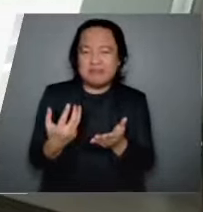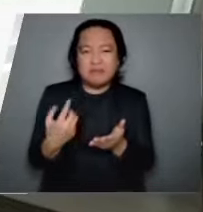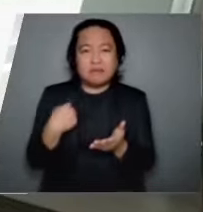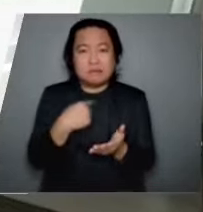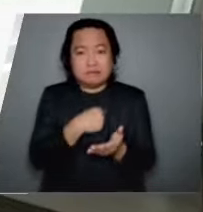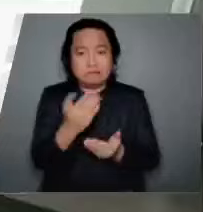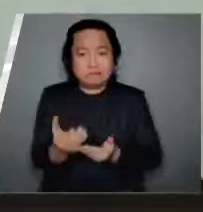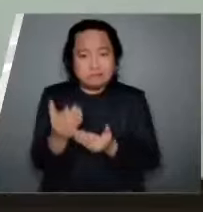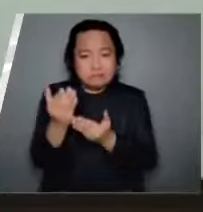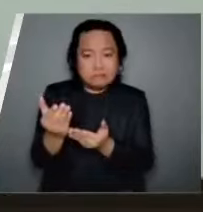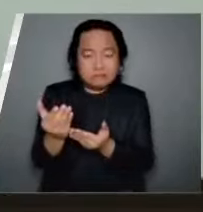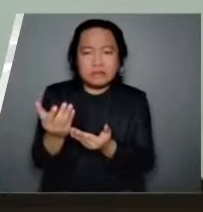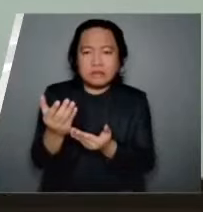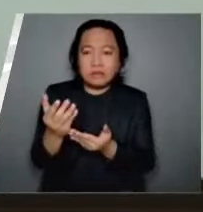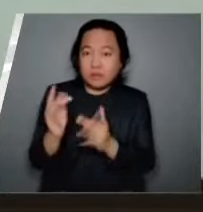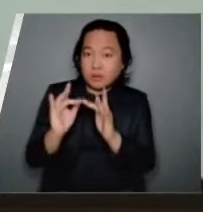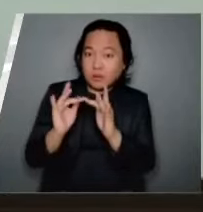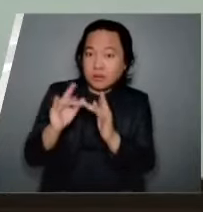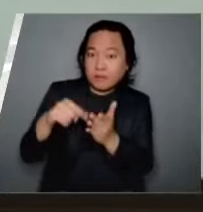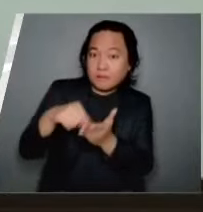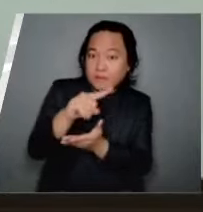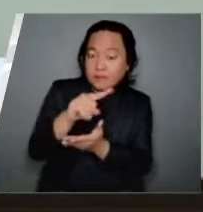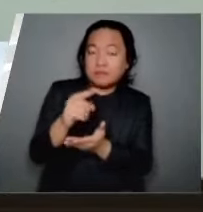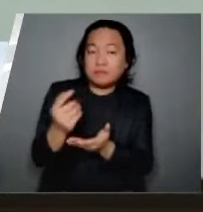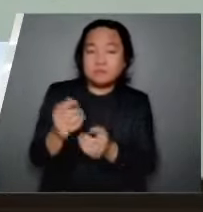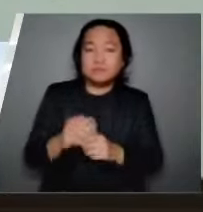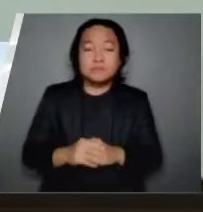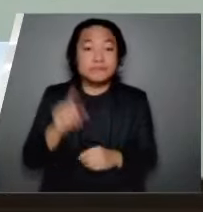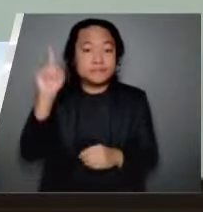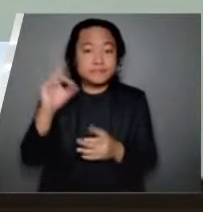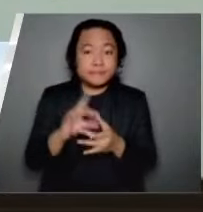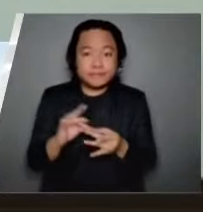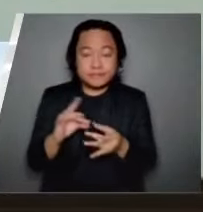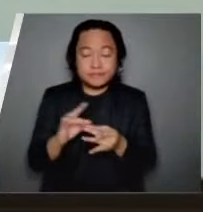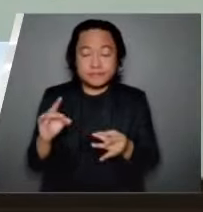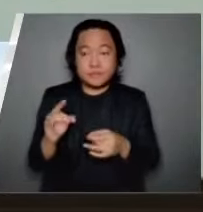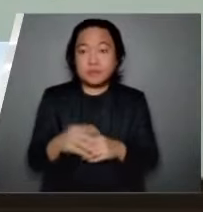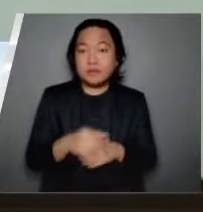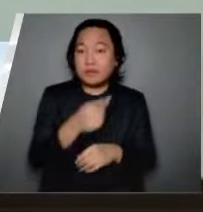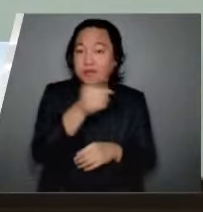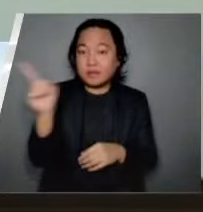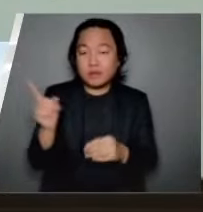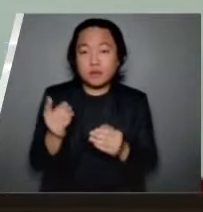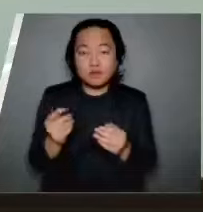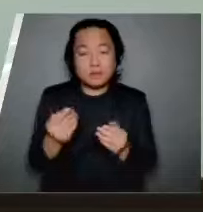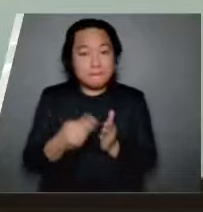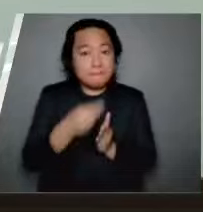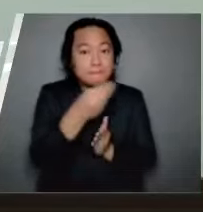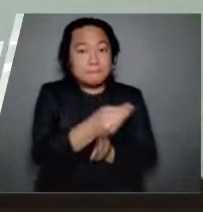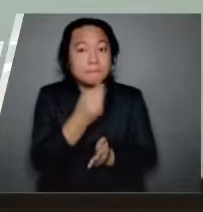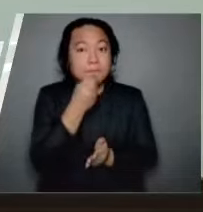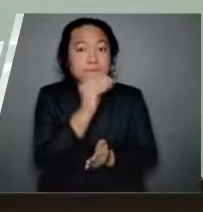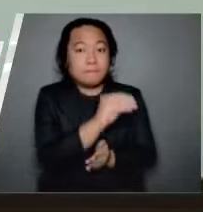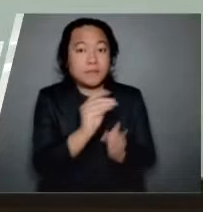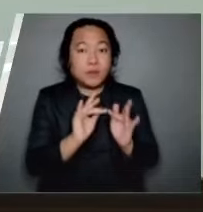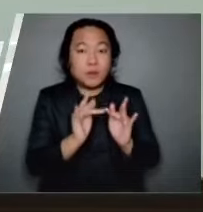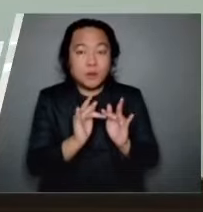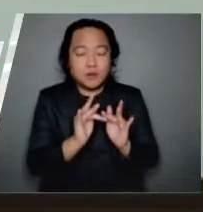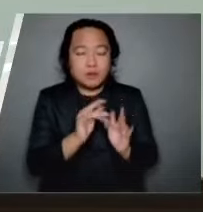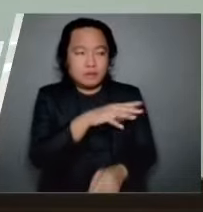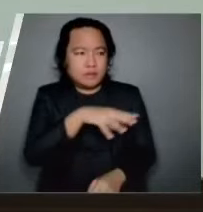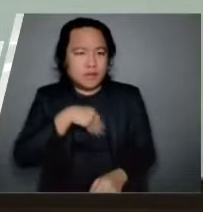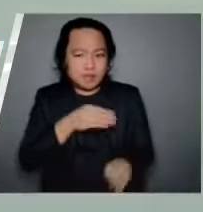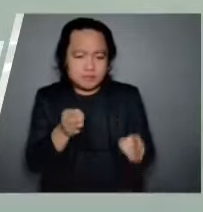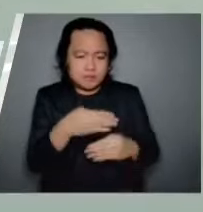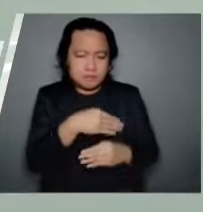do online payment. Yung mga buyer natin, pag may na-receive silang package na hindi naman tama o mali, ireklamo